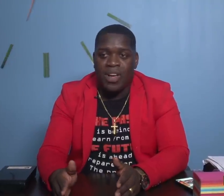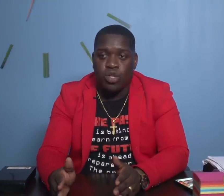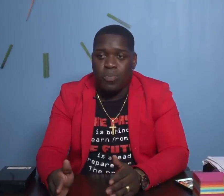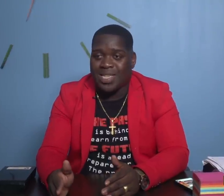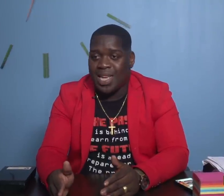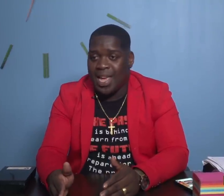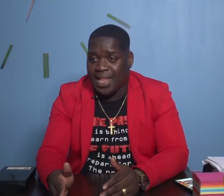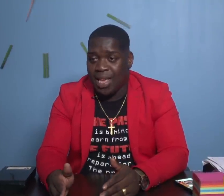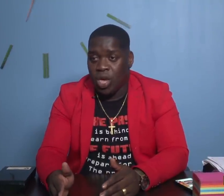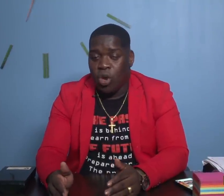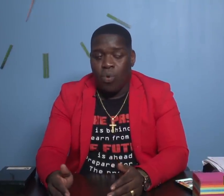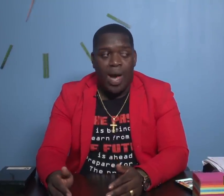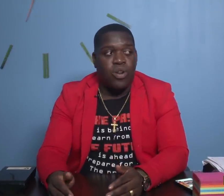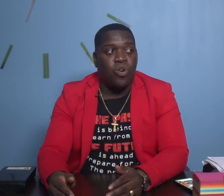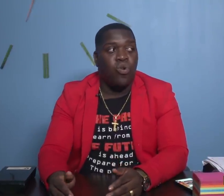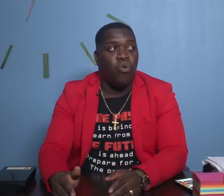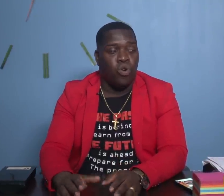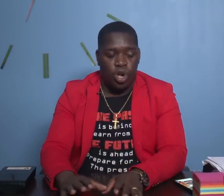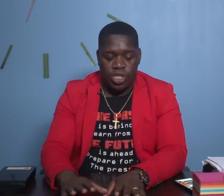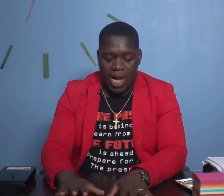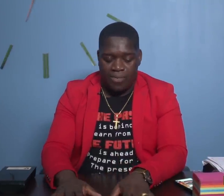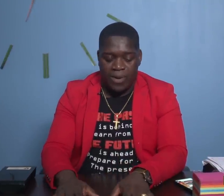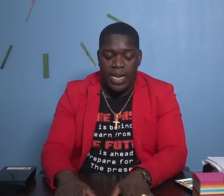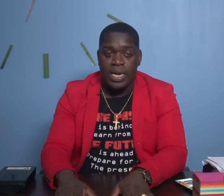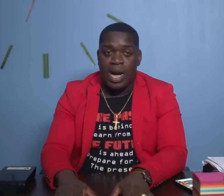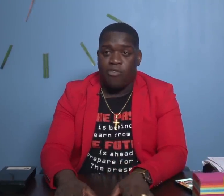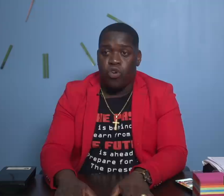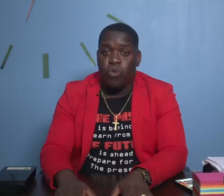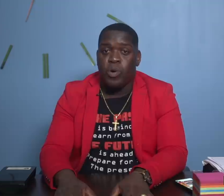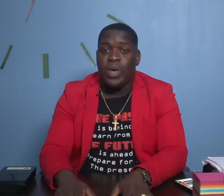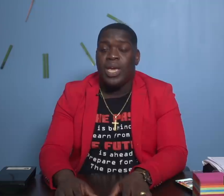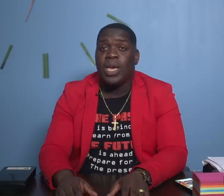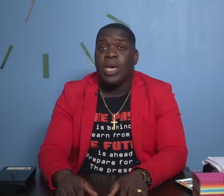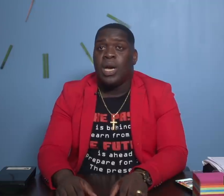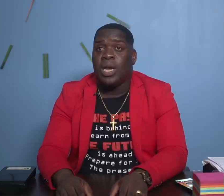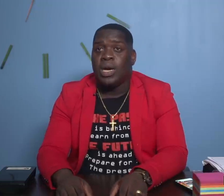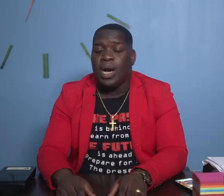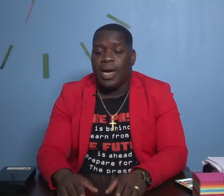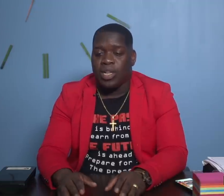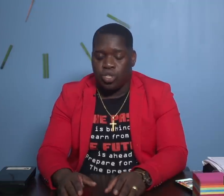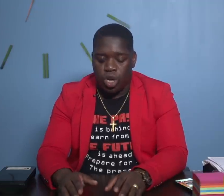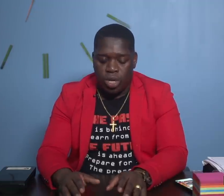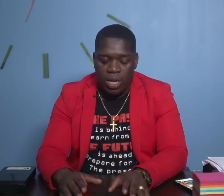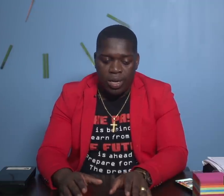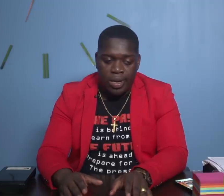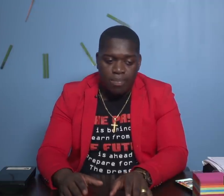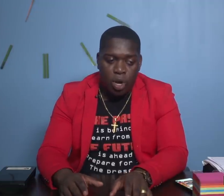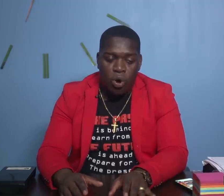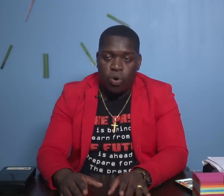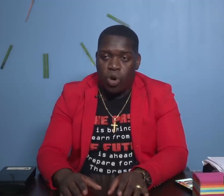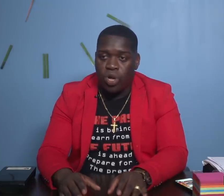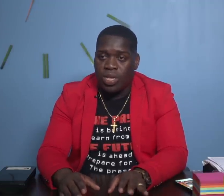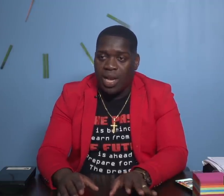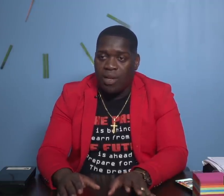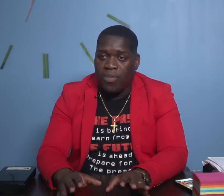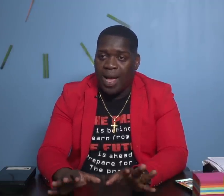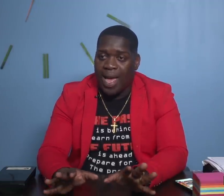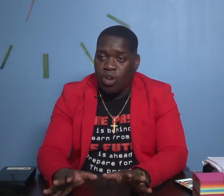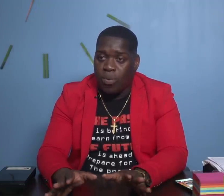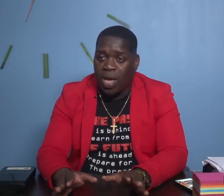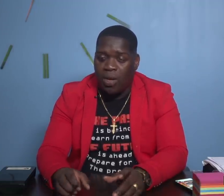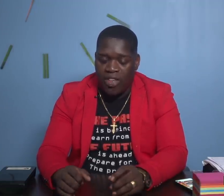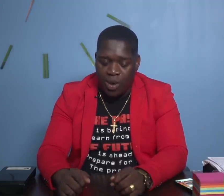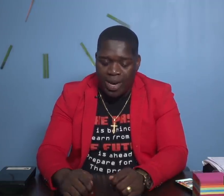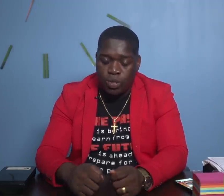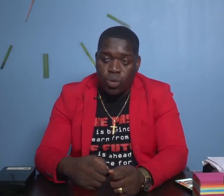stun no be de van toepassing ete. Waardoor u rondaf een afgelopen week een resort, een blauw grond, Klevia